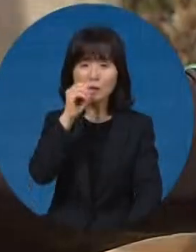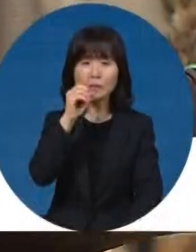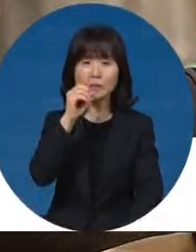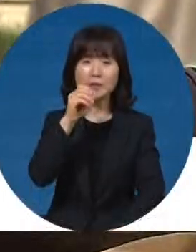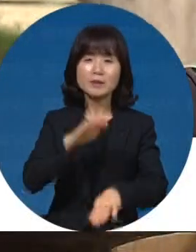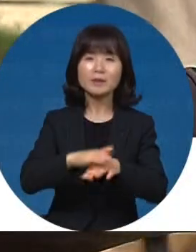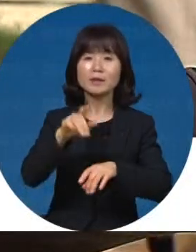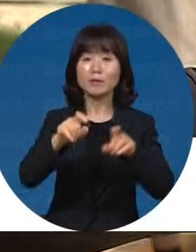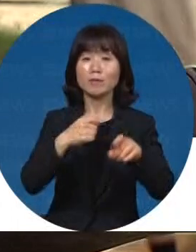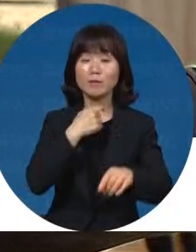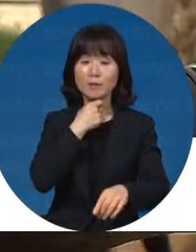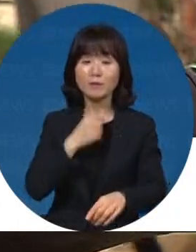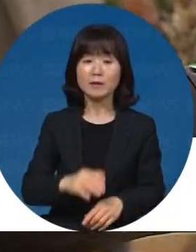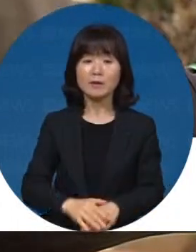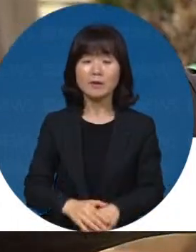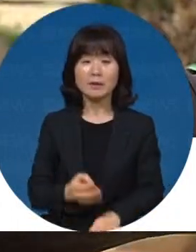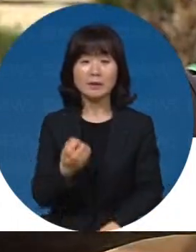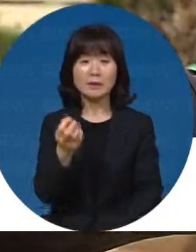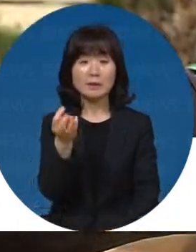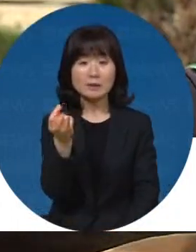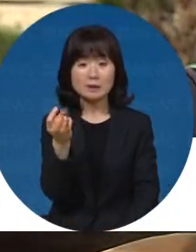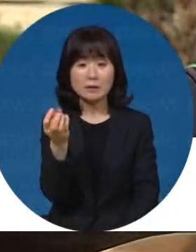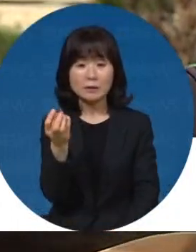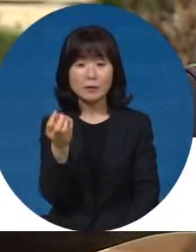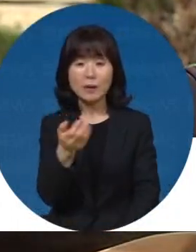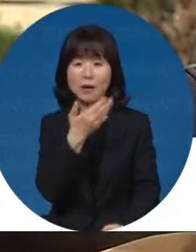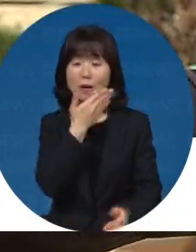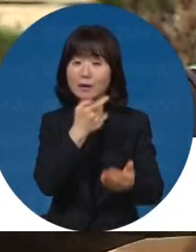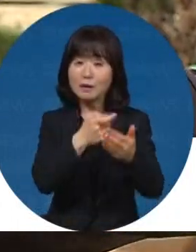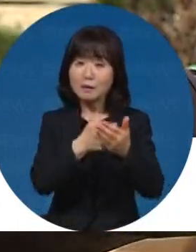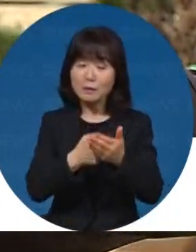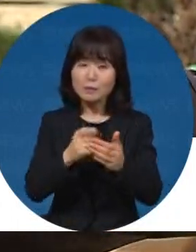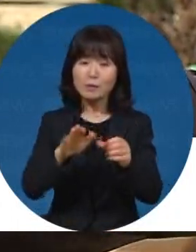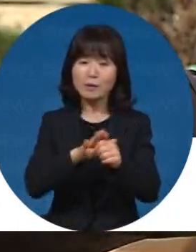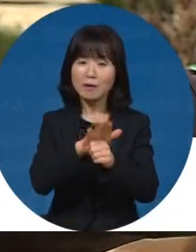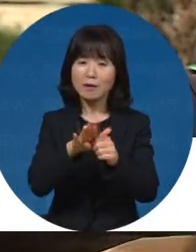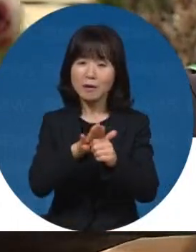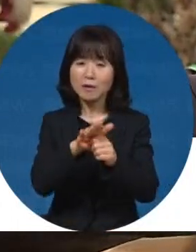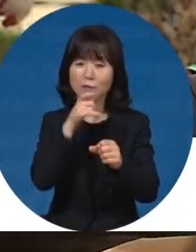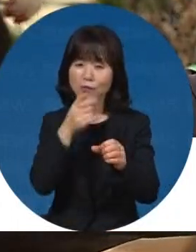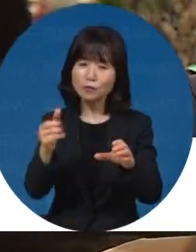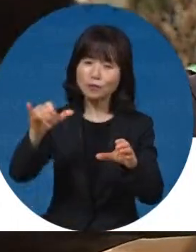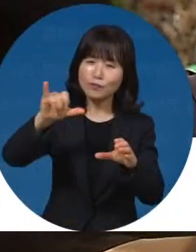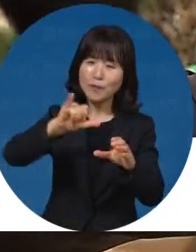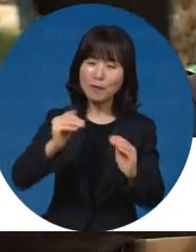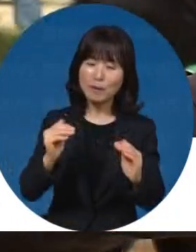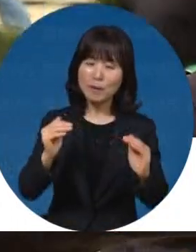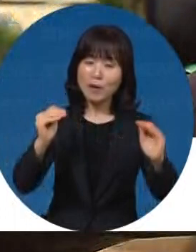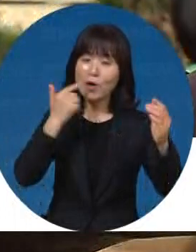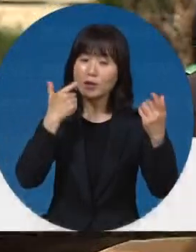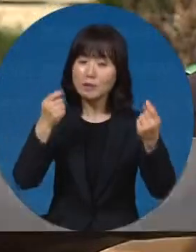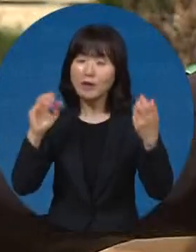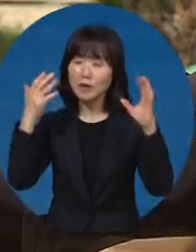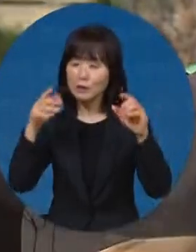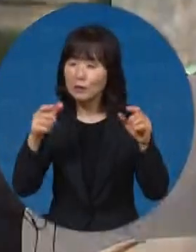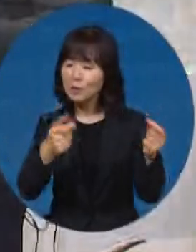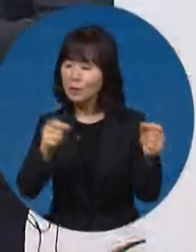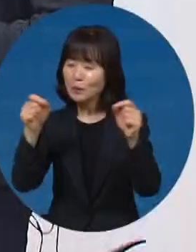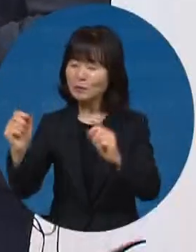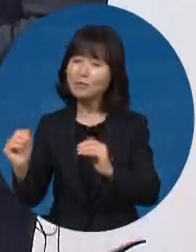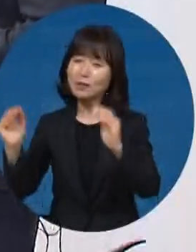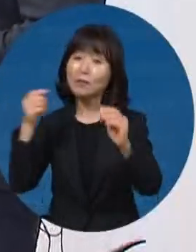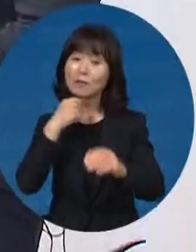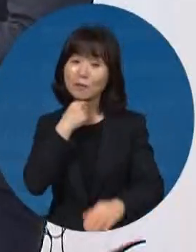작은 씨앗도 아끼고 사랑하고 물을 주며 쑥쑥 자라는 것처럼 아이들도 같이 성장하기를 바라는 마음을 담아서